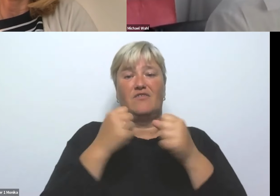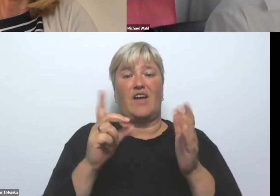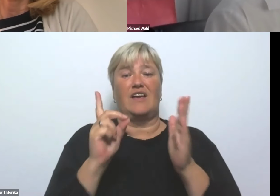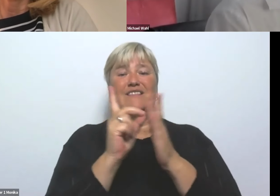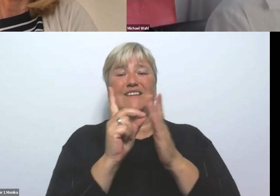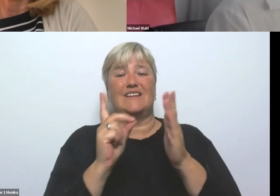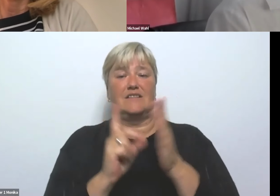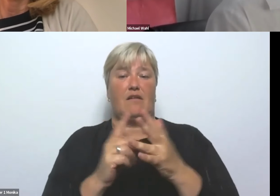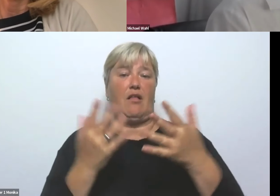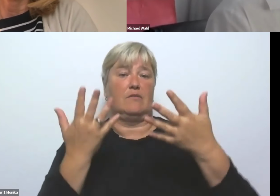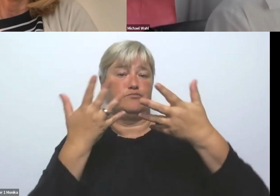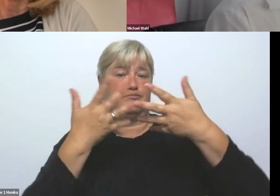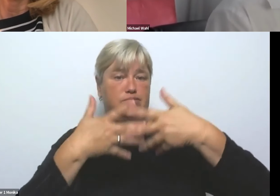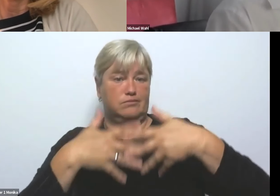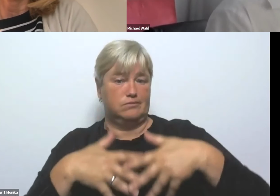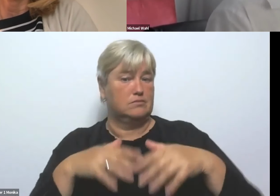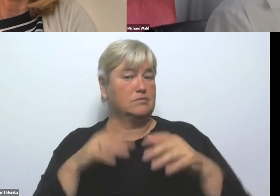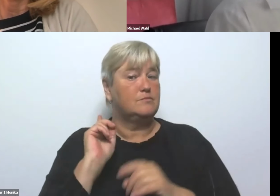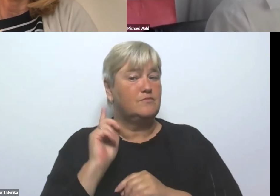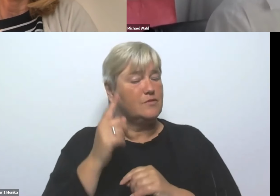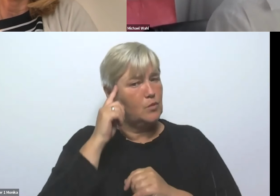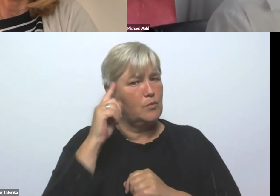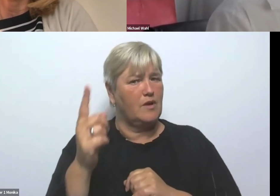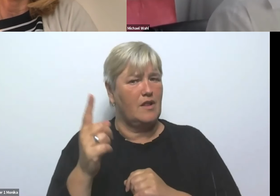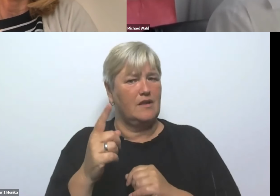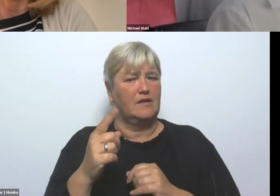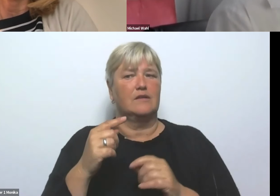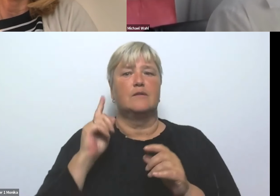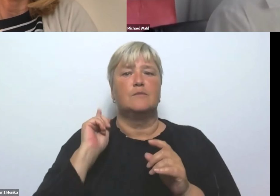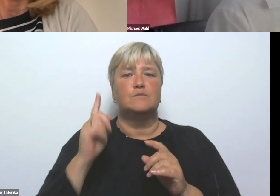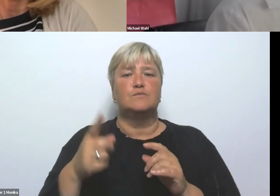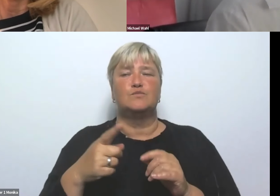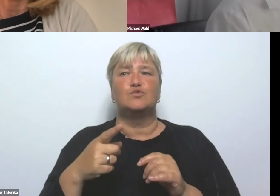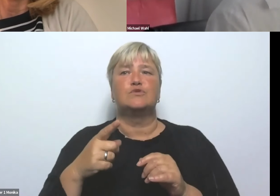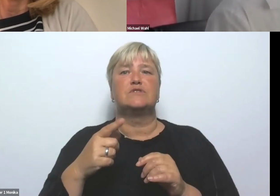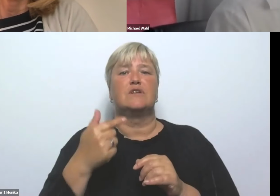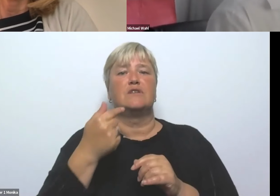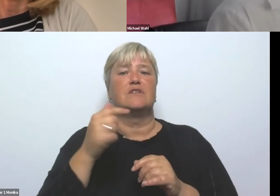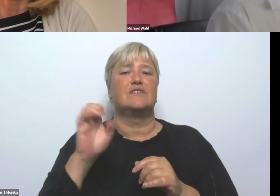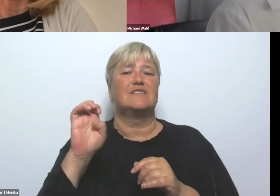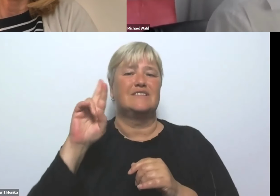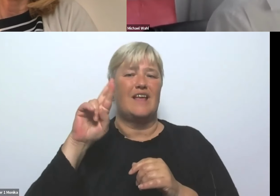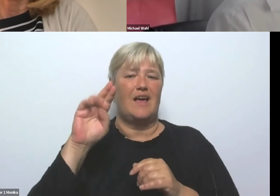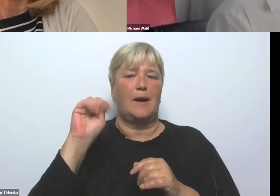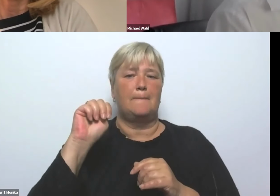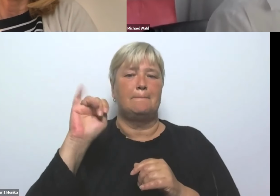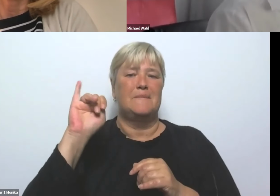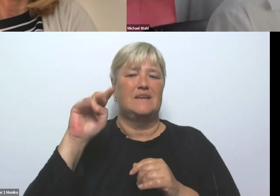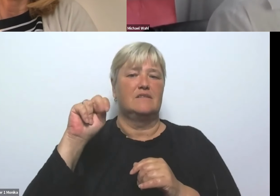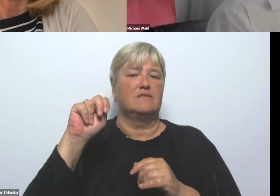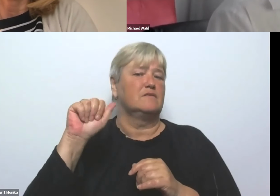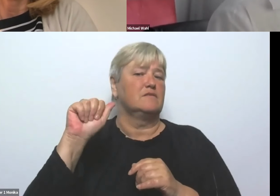über, wenn man sich überlegt, dass man im Endeffekt ja auch Terminals bedienen muss. Deswegen sind die auch im European Accessibility Act ja mit drin.